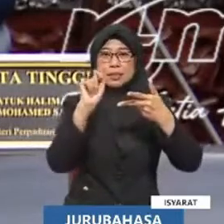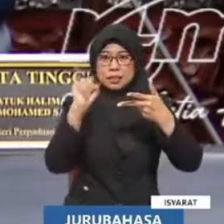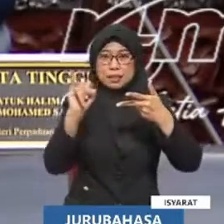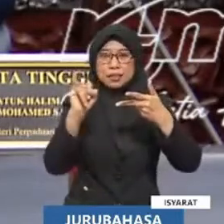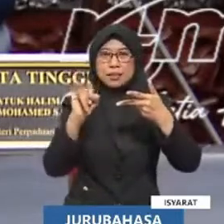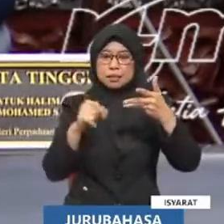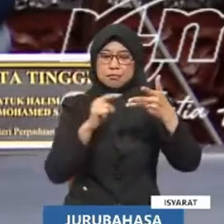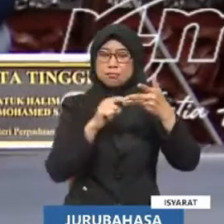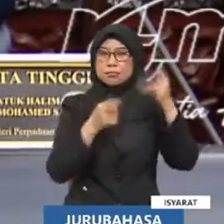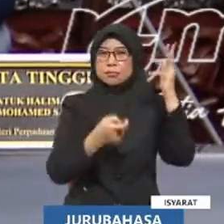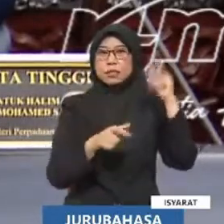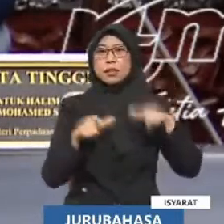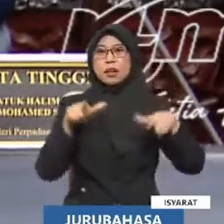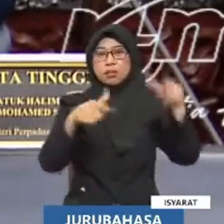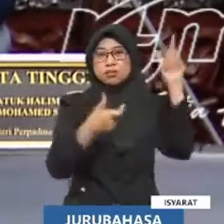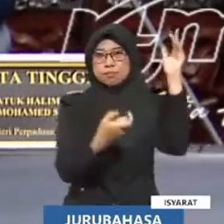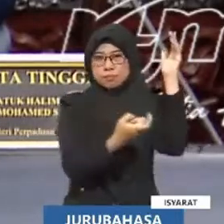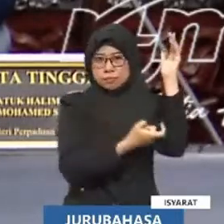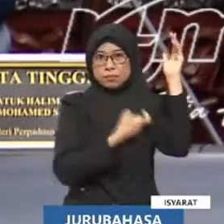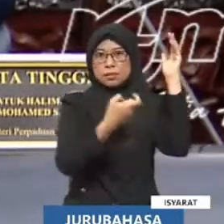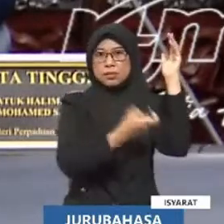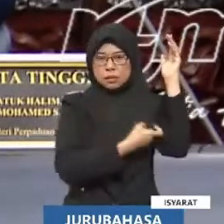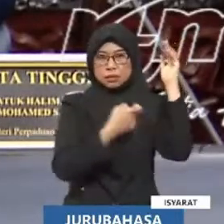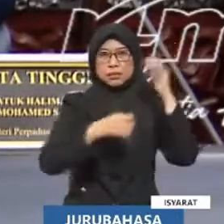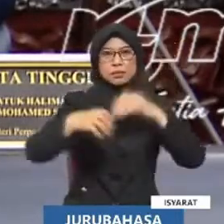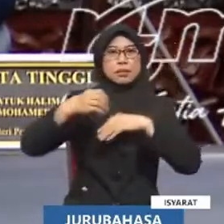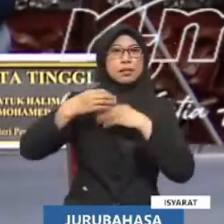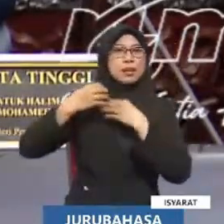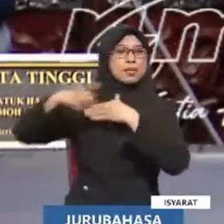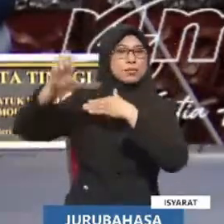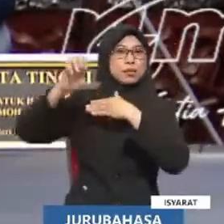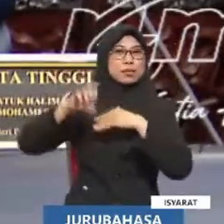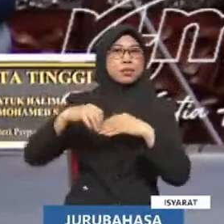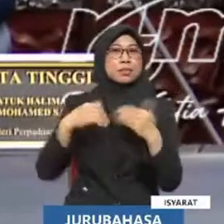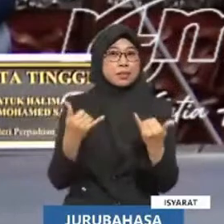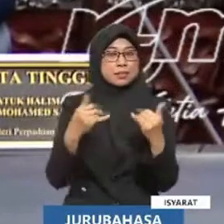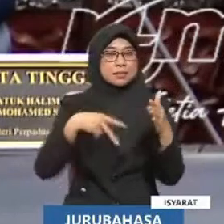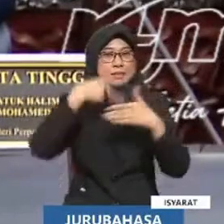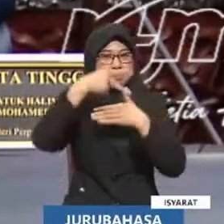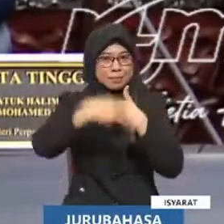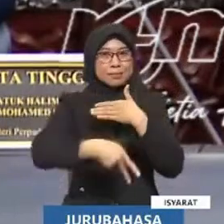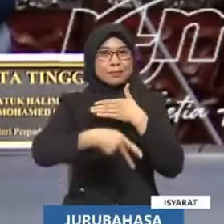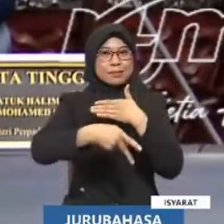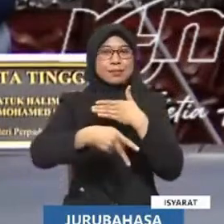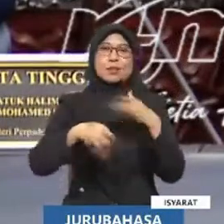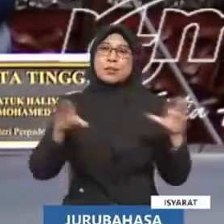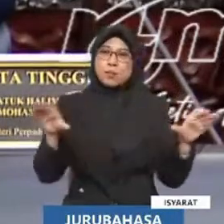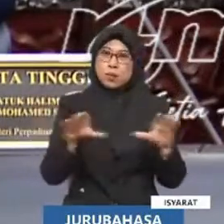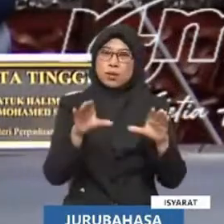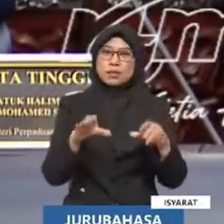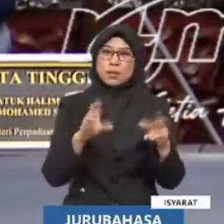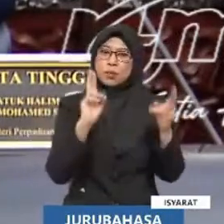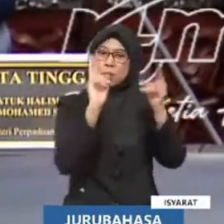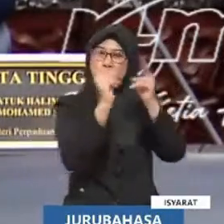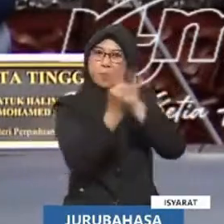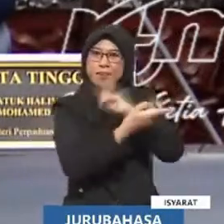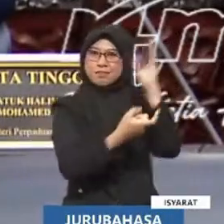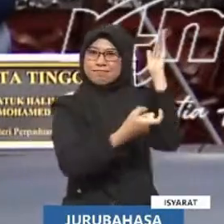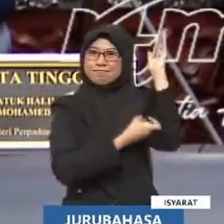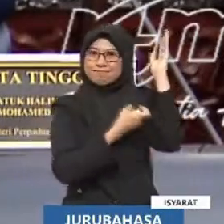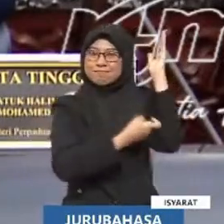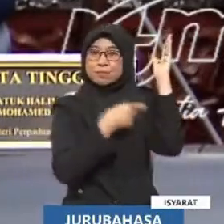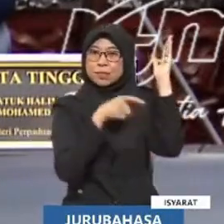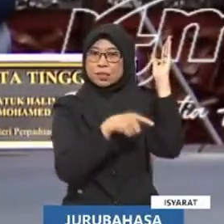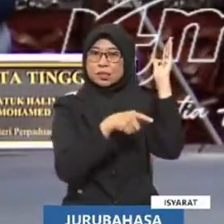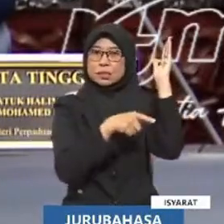ini rambut memang kita exports tapi ketika ini juga kita telah membuat suatu program yang mana kita juga apa mengolahkan Rabu